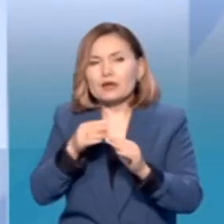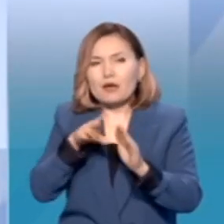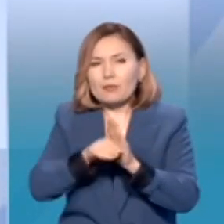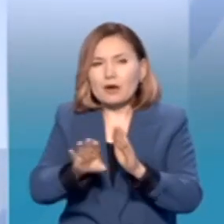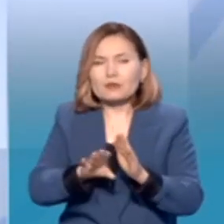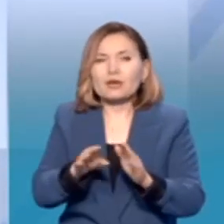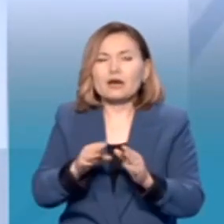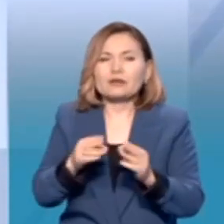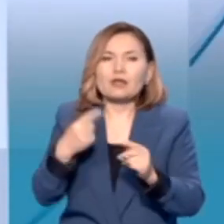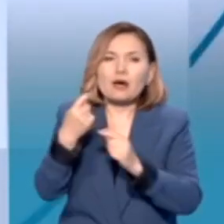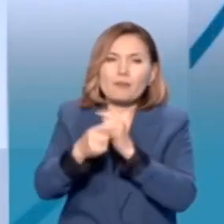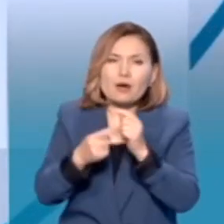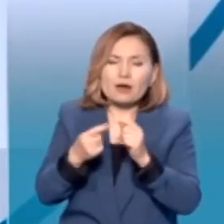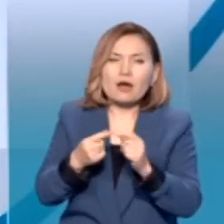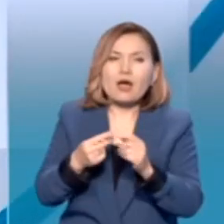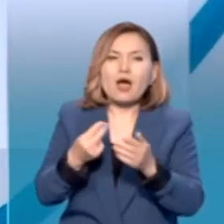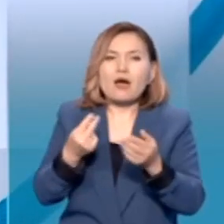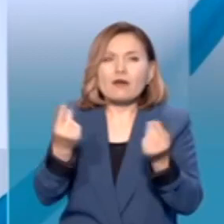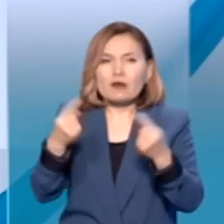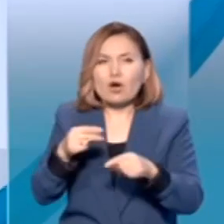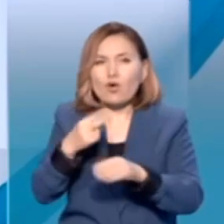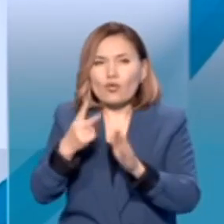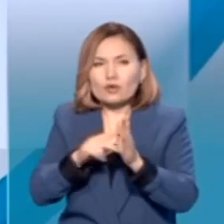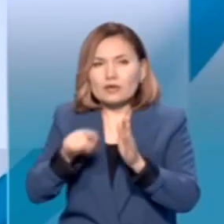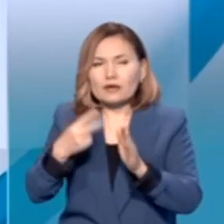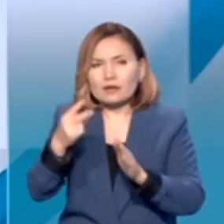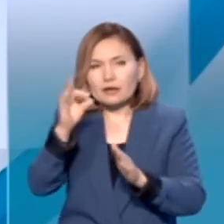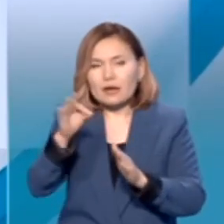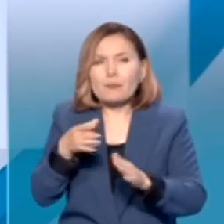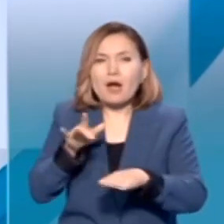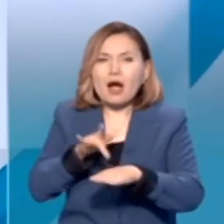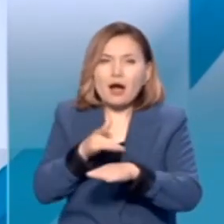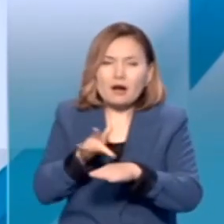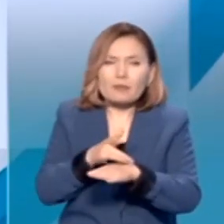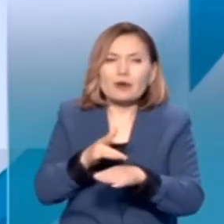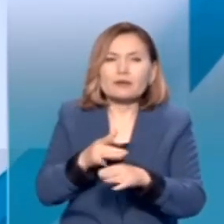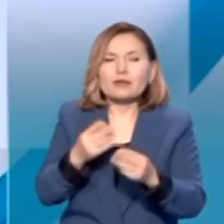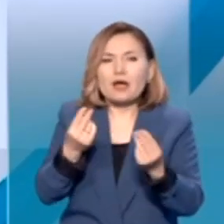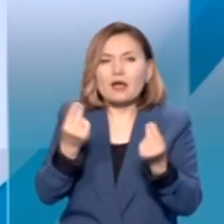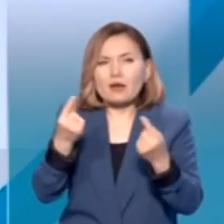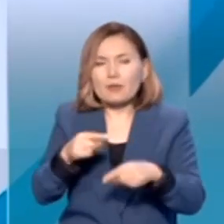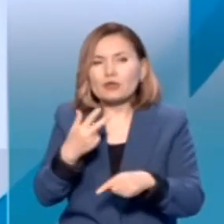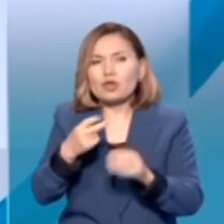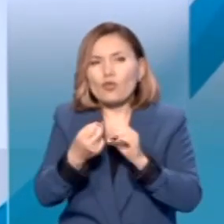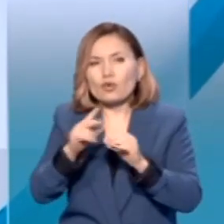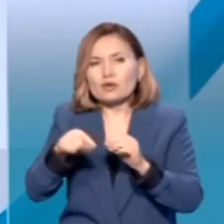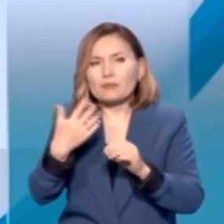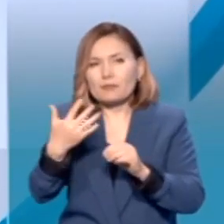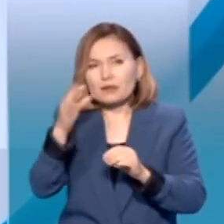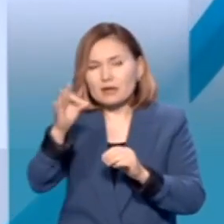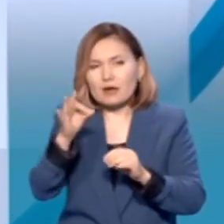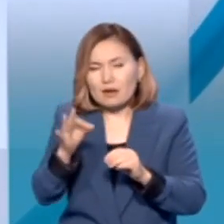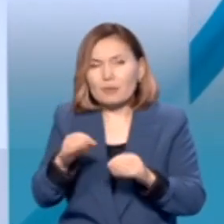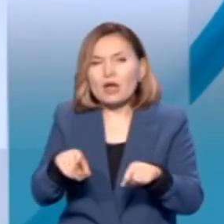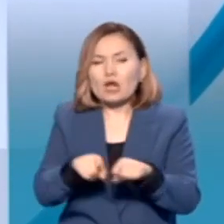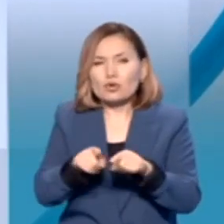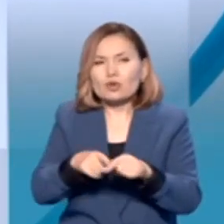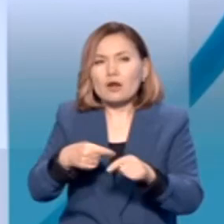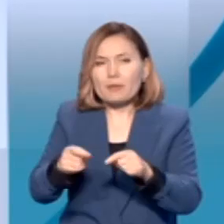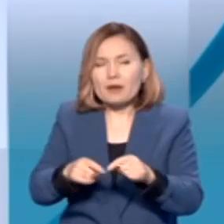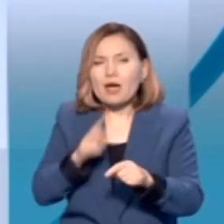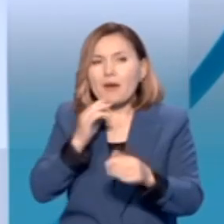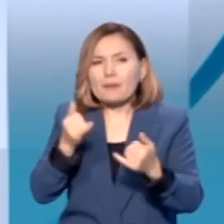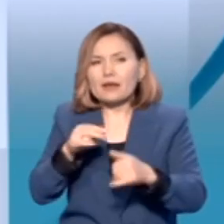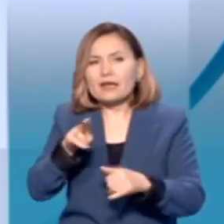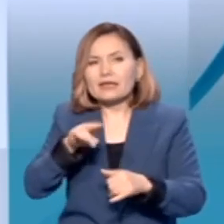тауарлар инфляциясы 17,2%, ақылы қызметтер инфляциясы 13,5%-ға дейін баяулаған. Ал бензин